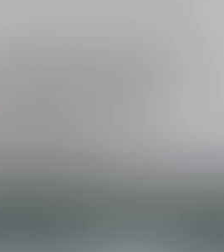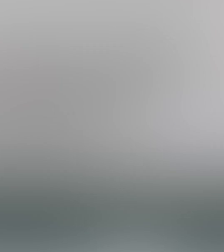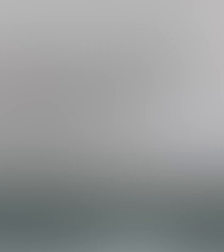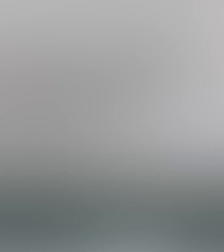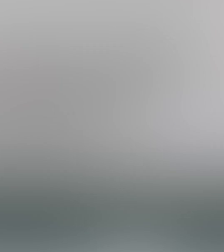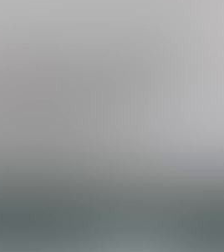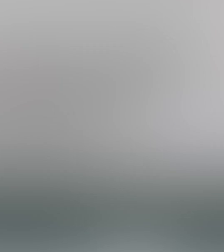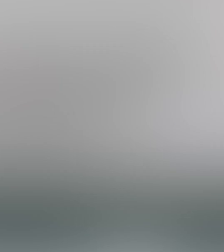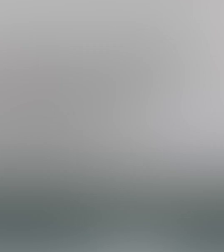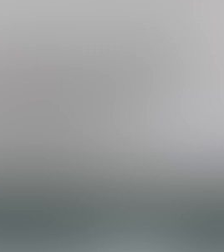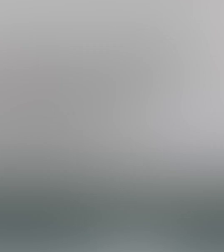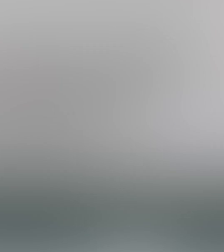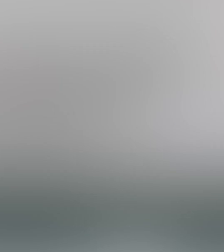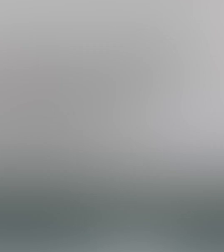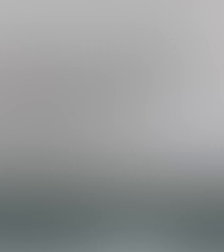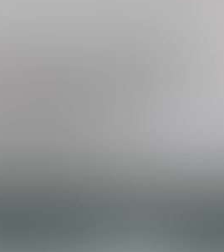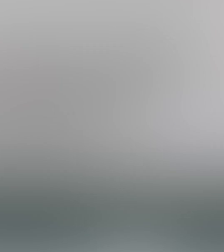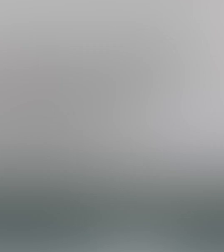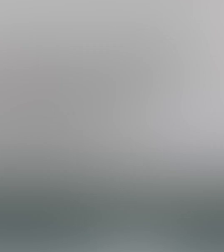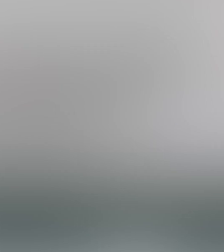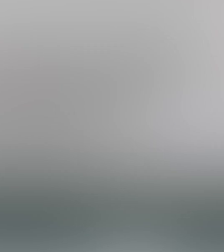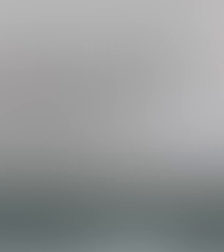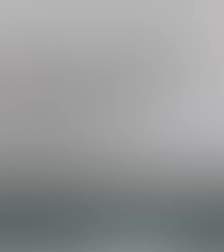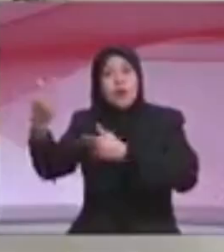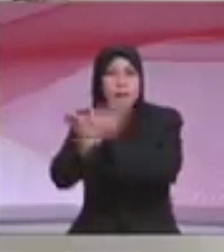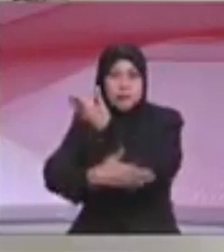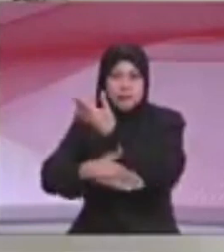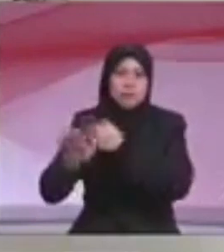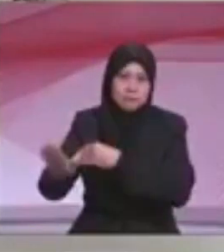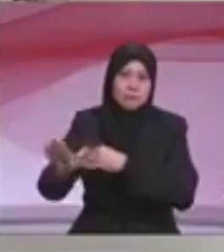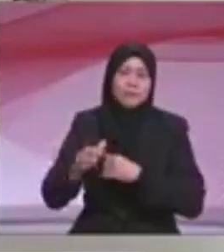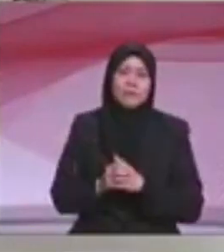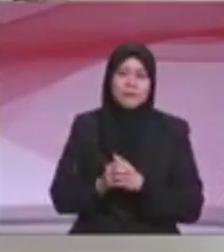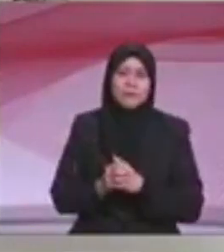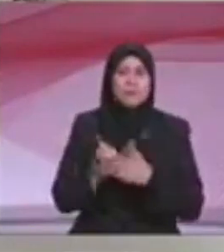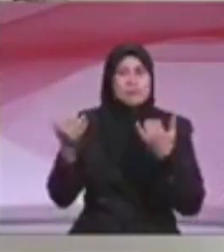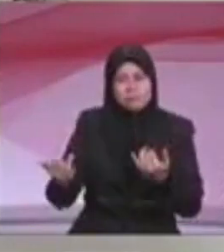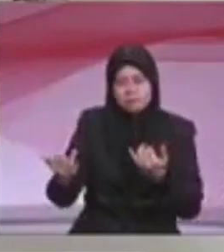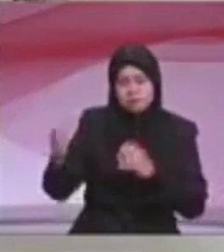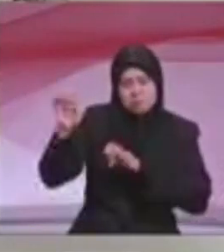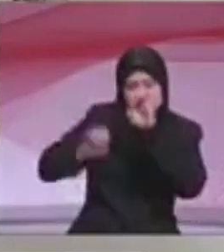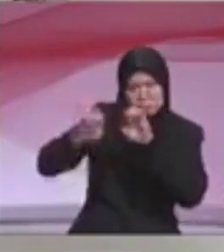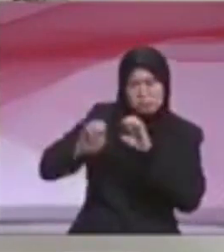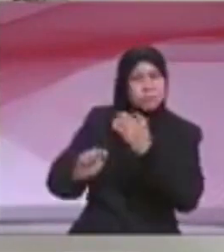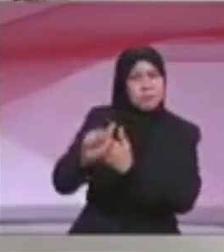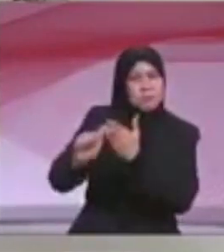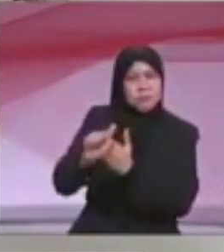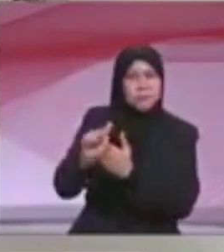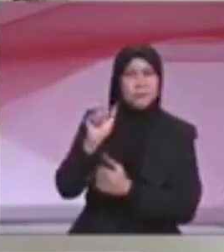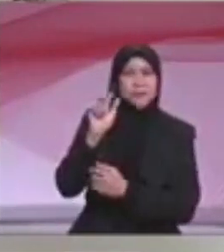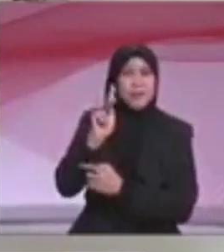mencatatkan kawasan pekerja kilang bukan warga negara. Di atas nasihat dan penilaian risiko